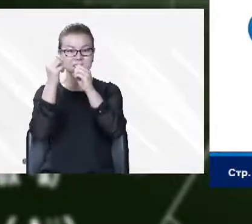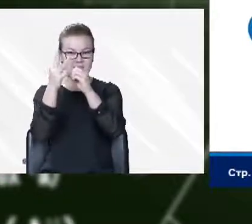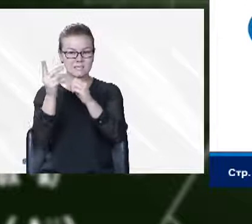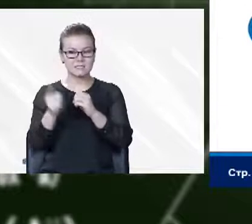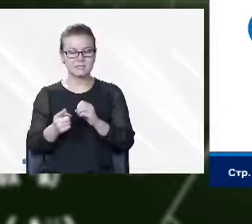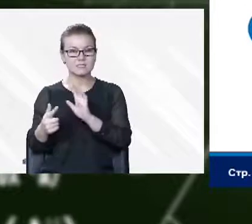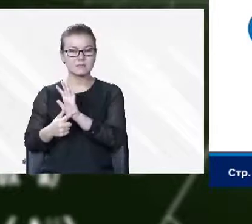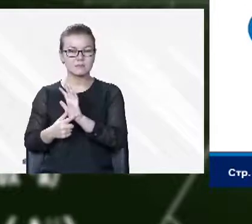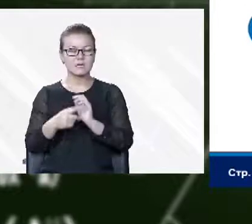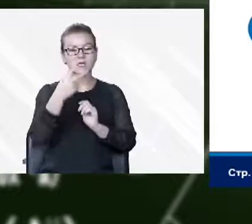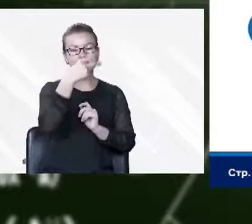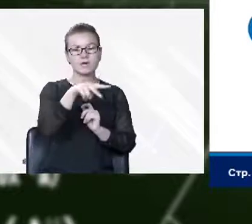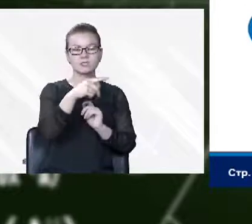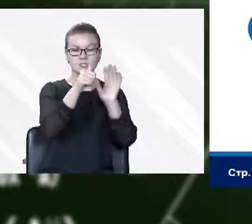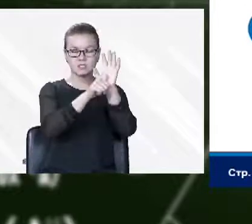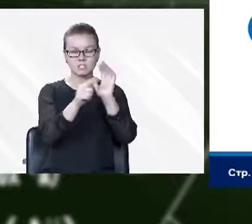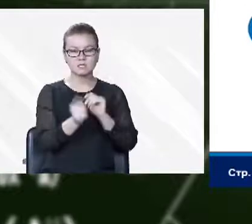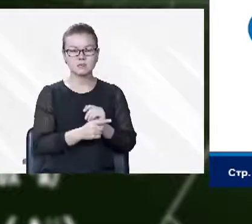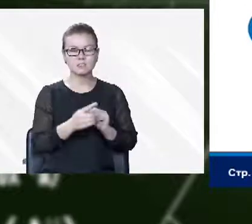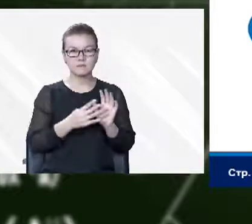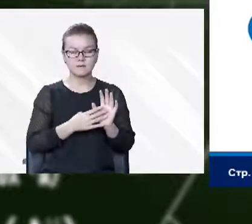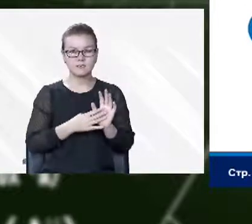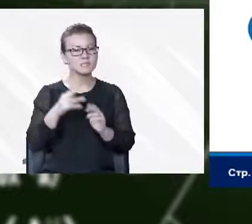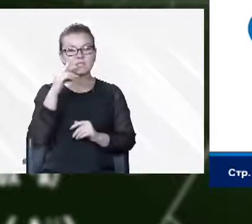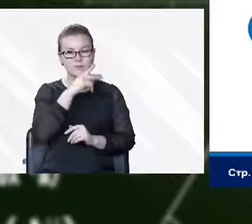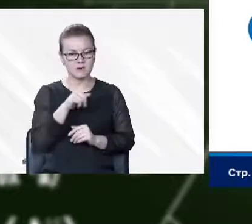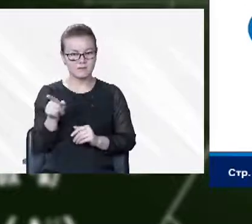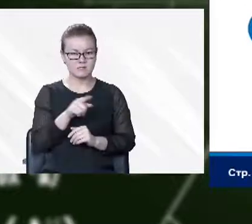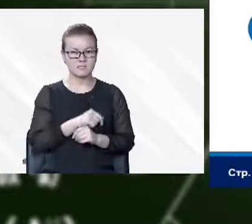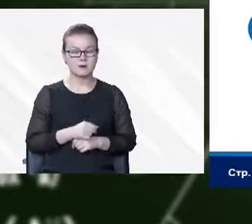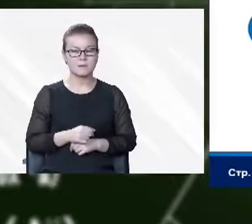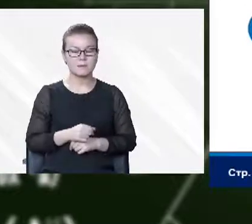седьмых и 26 девятых неправильные.